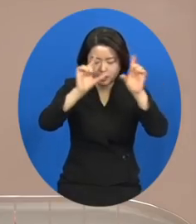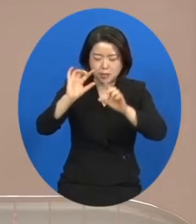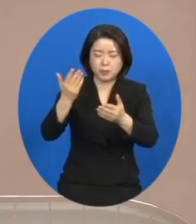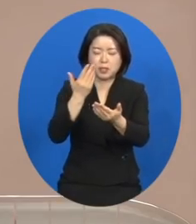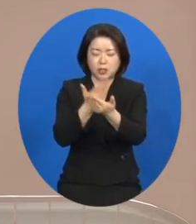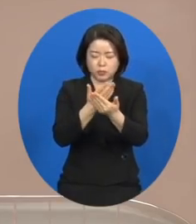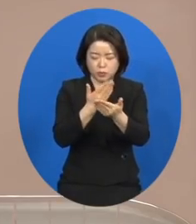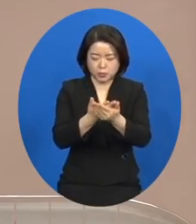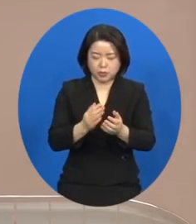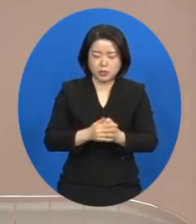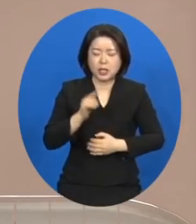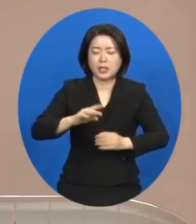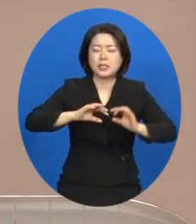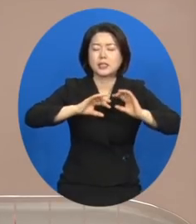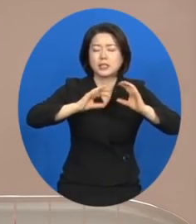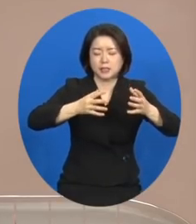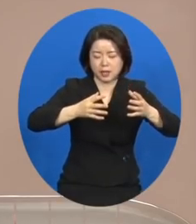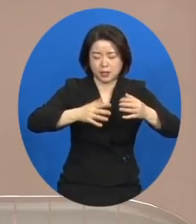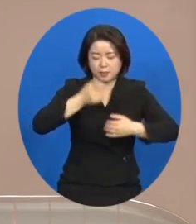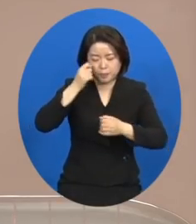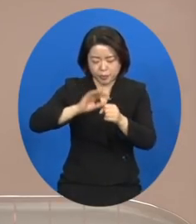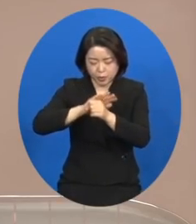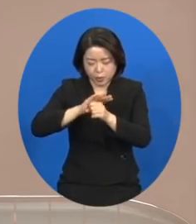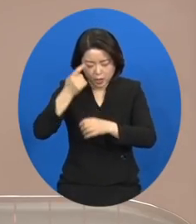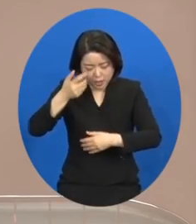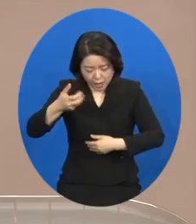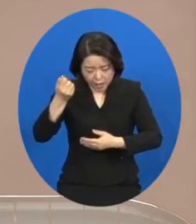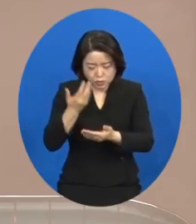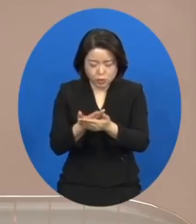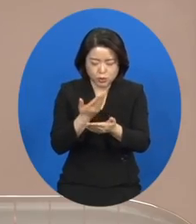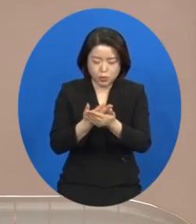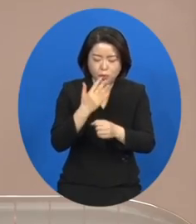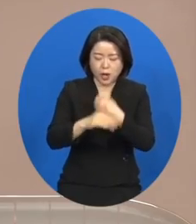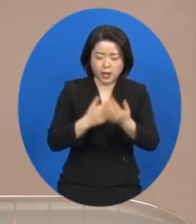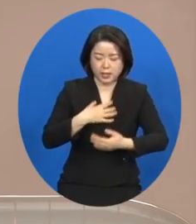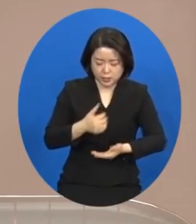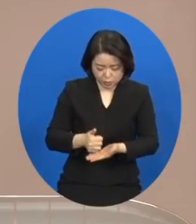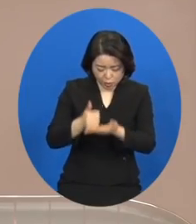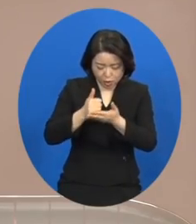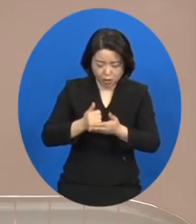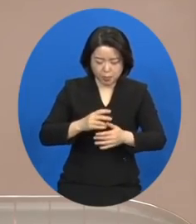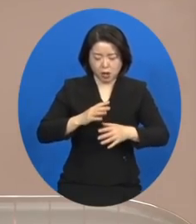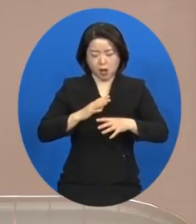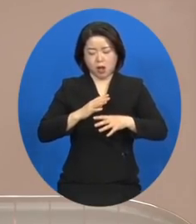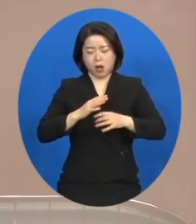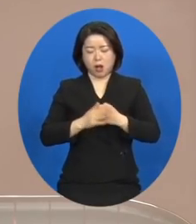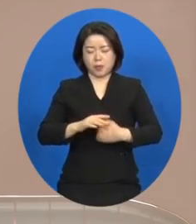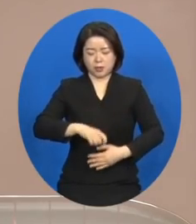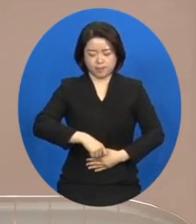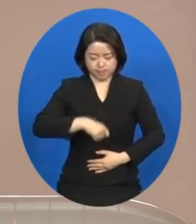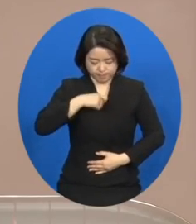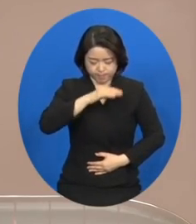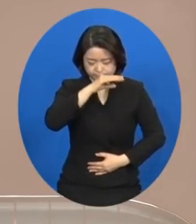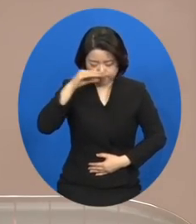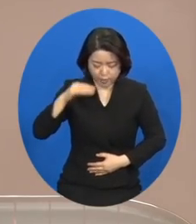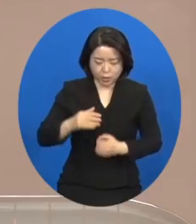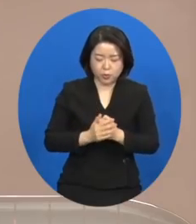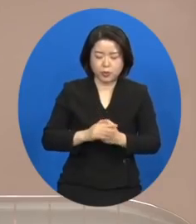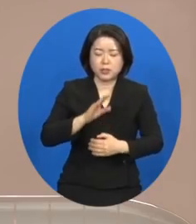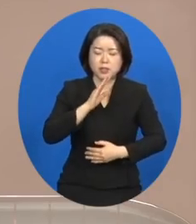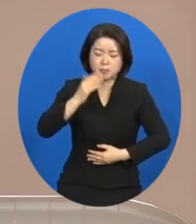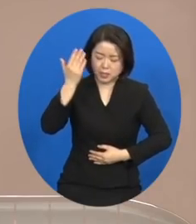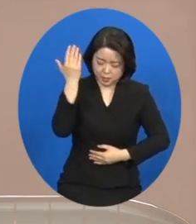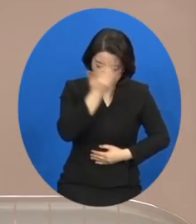주시옵소서. 하나님 이 나라를 긍휼히 여겨주시고 하나님을 경외하며 두려워하며 정직하며 정말